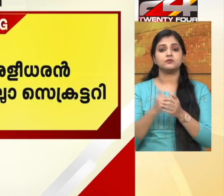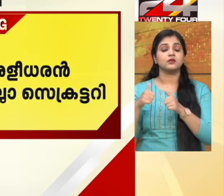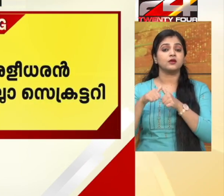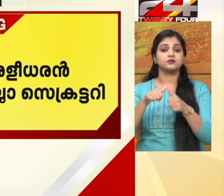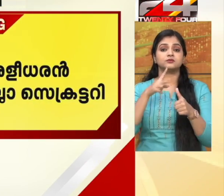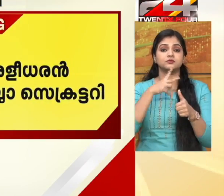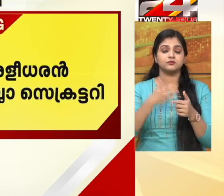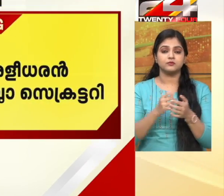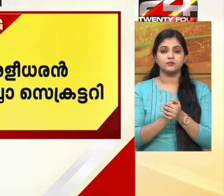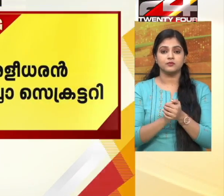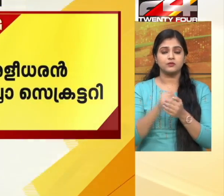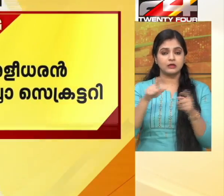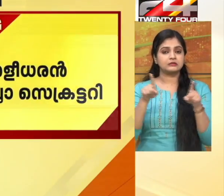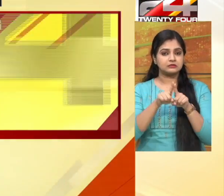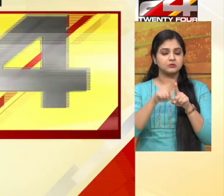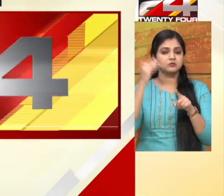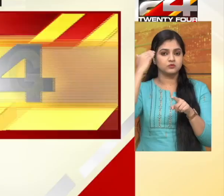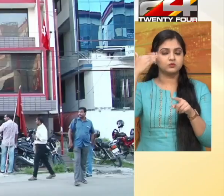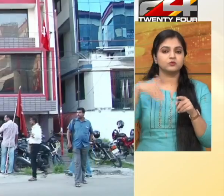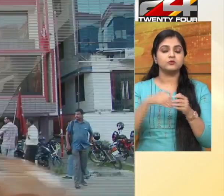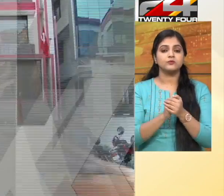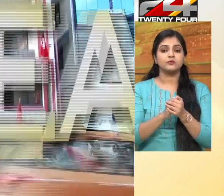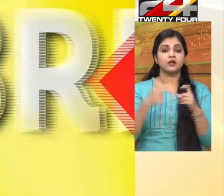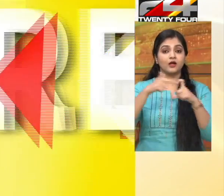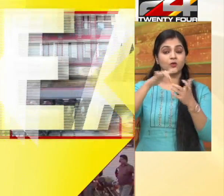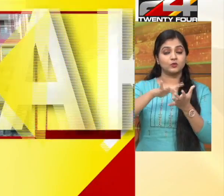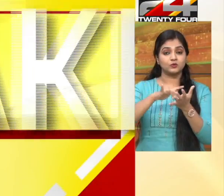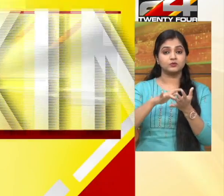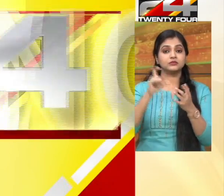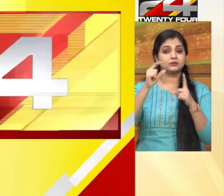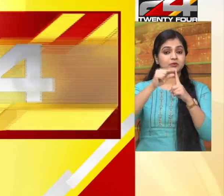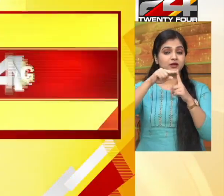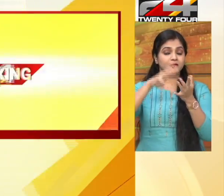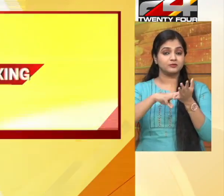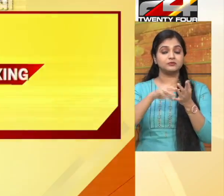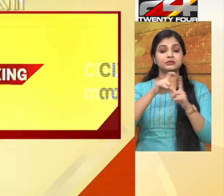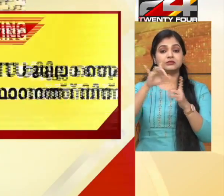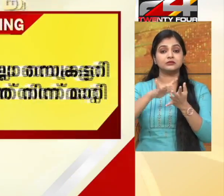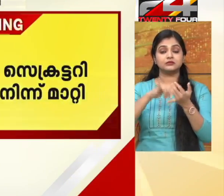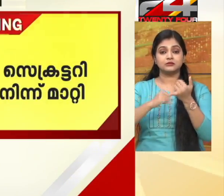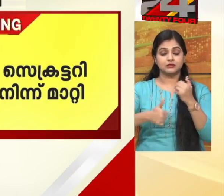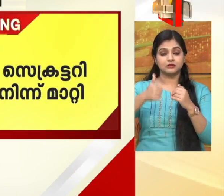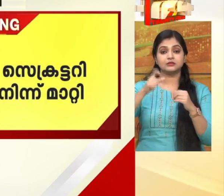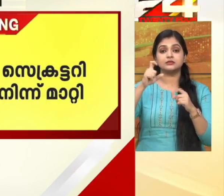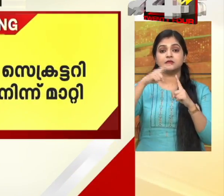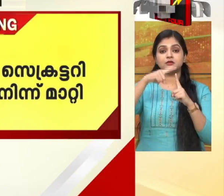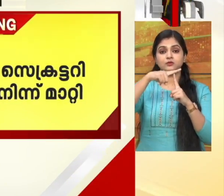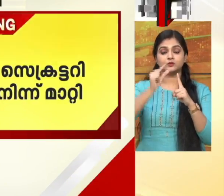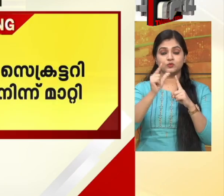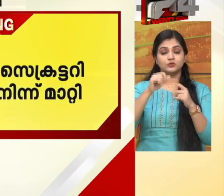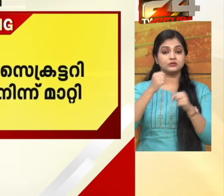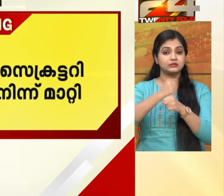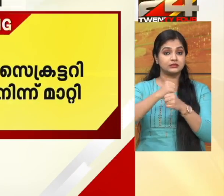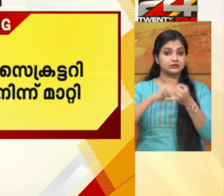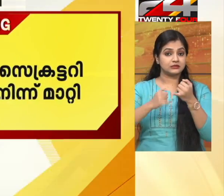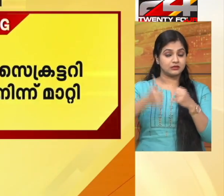അതുതന്നെയാണ് നമ്മൾ മനസ്സിലാക്കാൻ. കാരണം കഴിഞ്ഞ ദിവസം എറണാകുളം സി പി എം എറണാകുളം ജില്ലാ സെക്രട്ടറിക്കും അതുപോലെ തന്നെ സി ഐ ടി യു സംസ്ഥാന ജനറൽ സെക്രട്ടറിക്കും